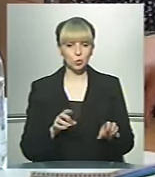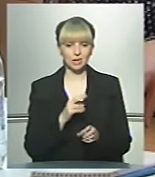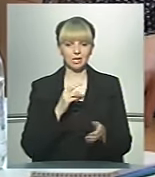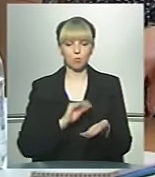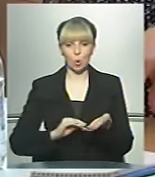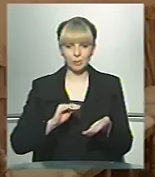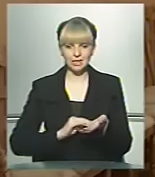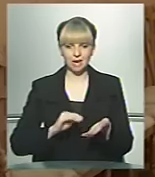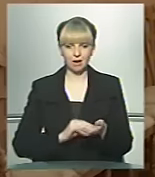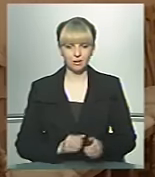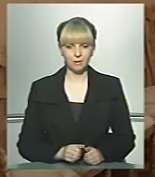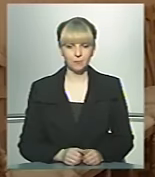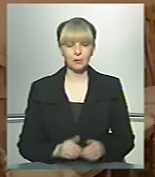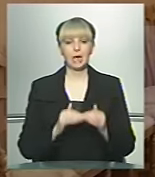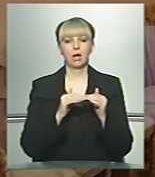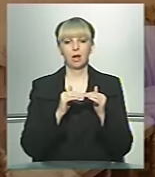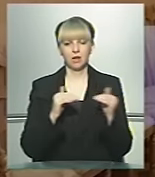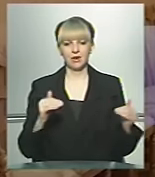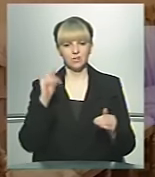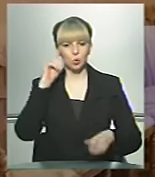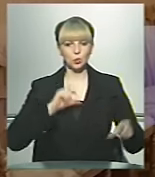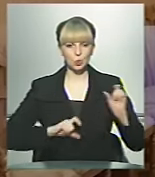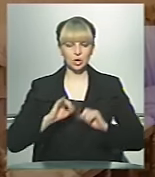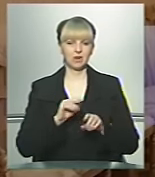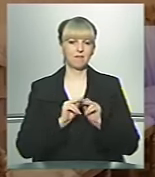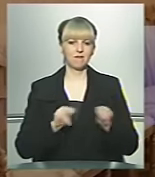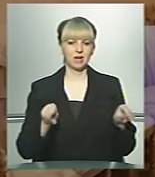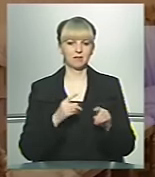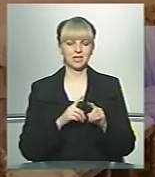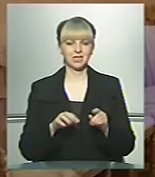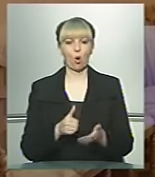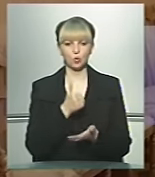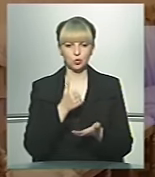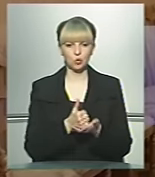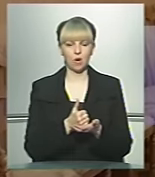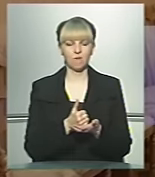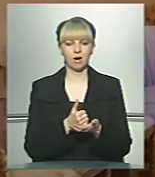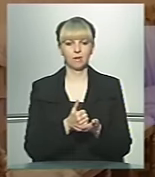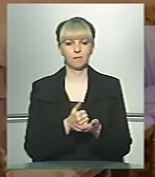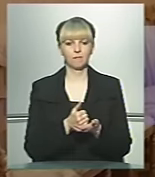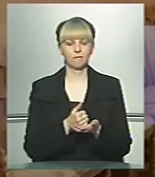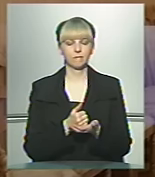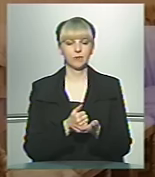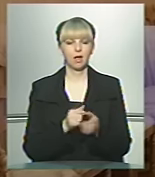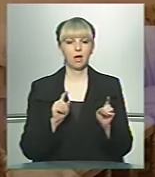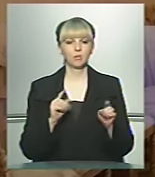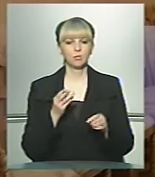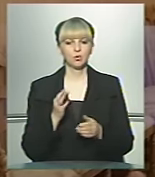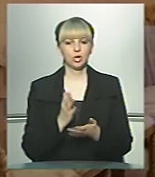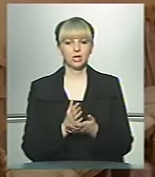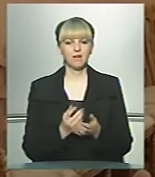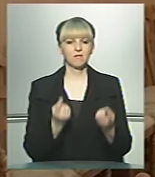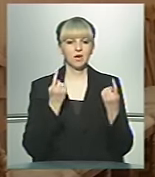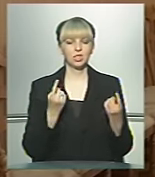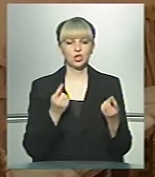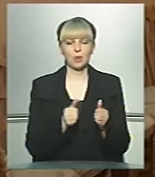прописали рівність студентів і викладачів. Це основа. тому що є